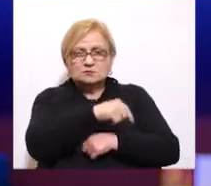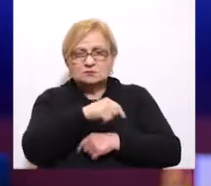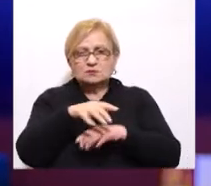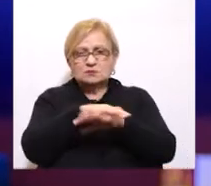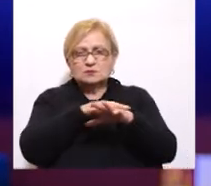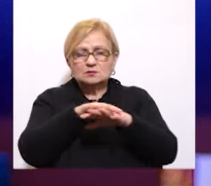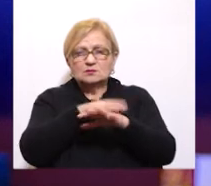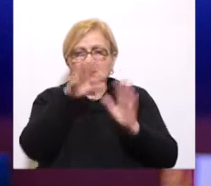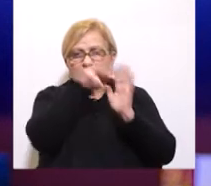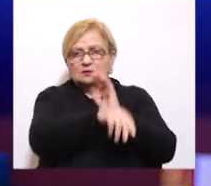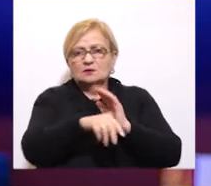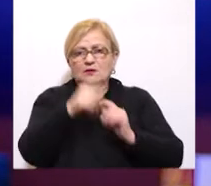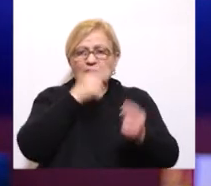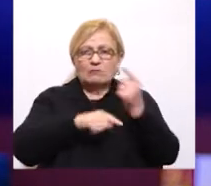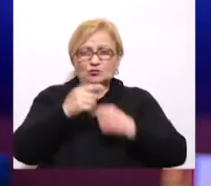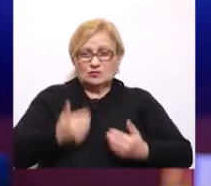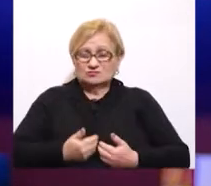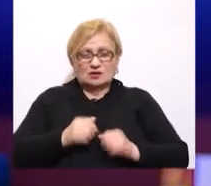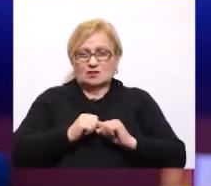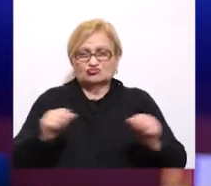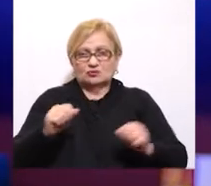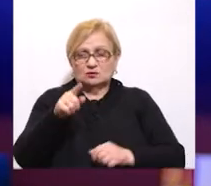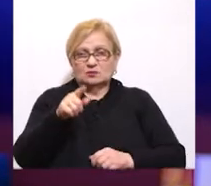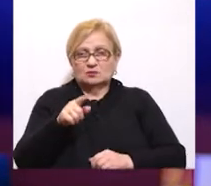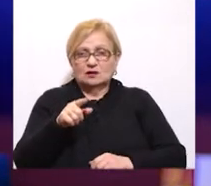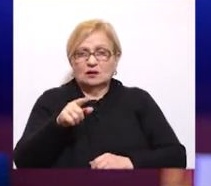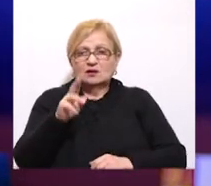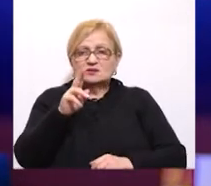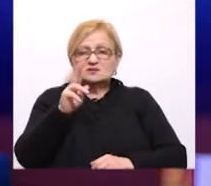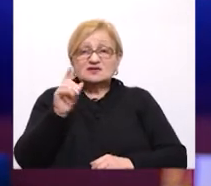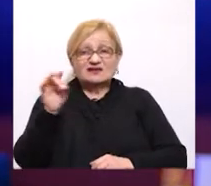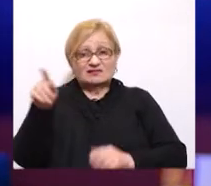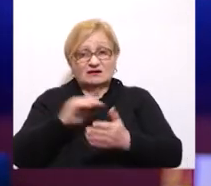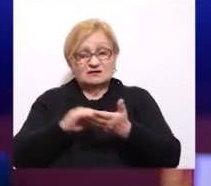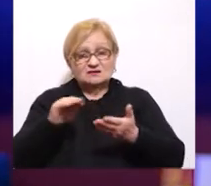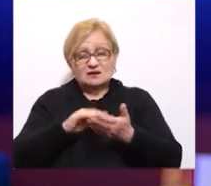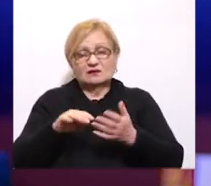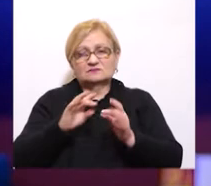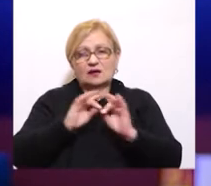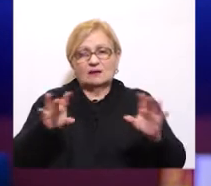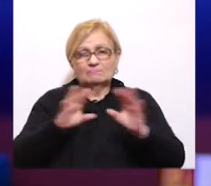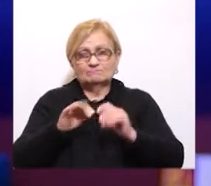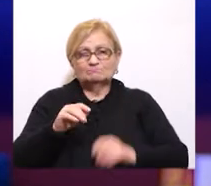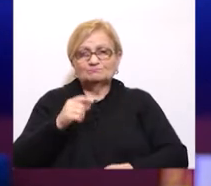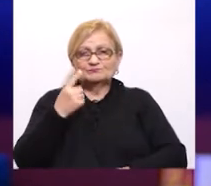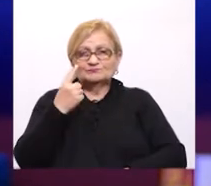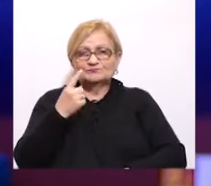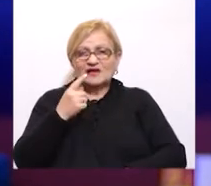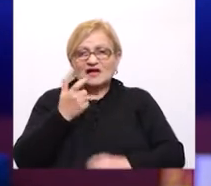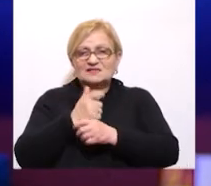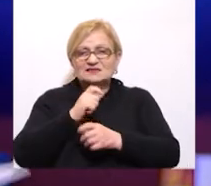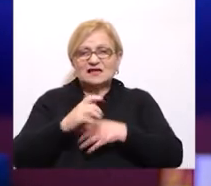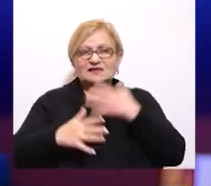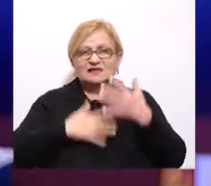უფრო იბრძოლოს. აკაკი წერეთელი ვრცლად აღწერს ამ ამბებს და ერთ ძალიან